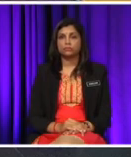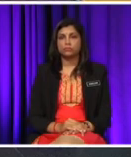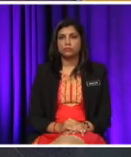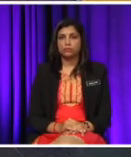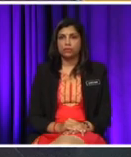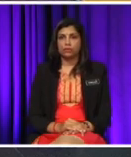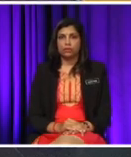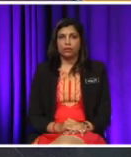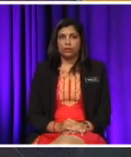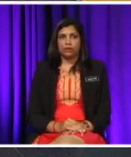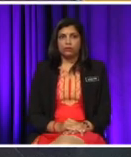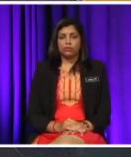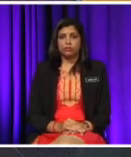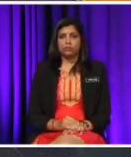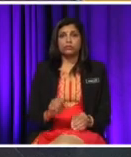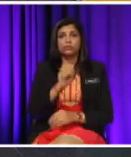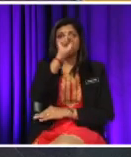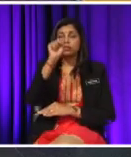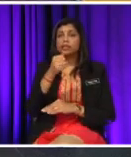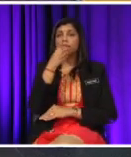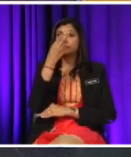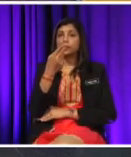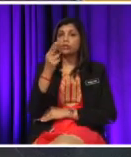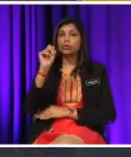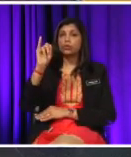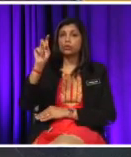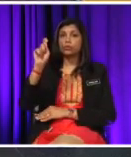Ubahlah kita tukar kepada